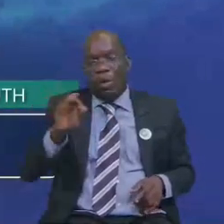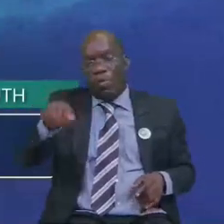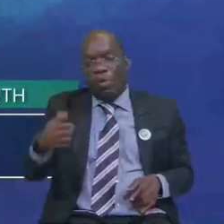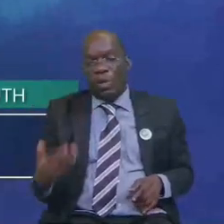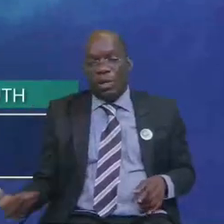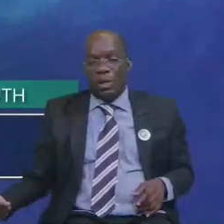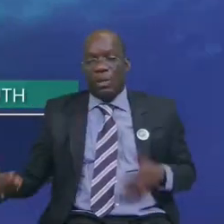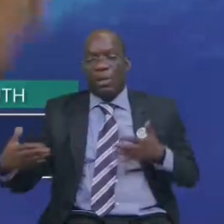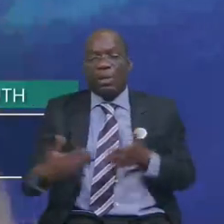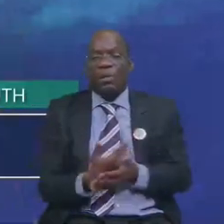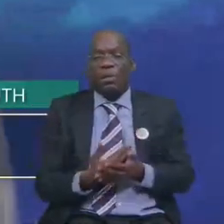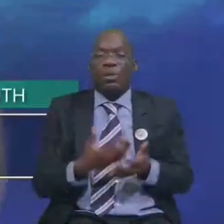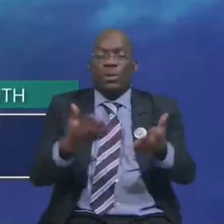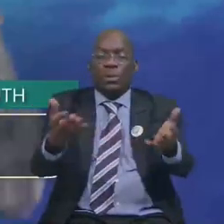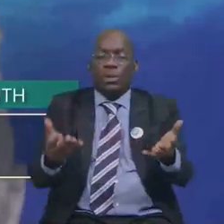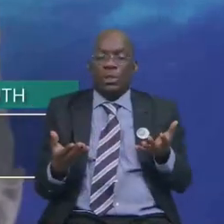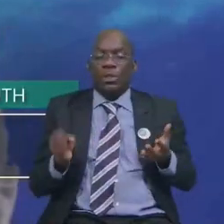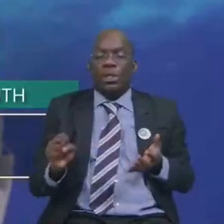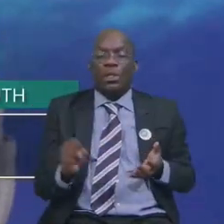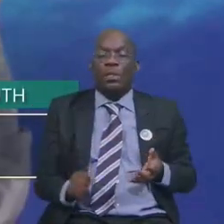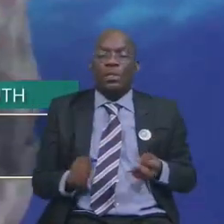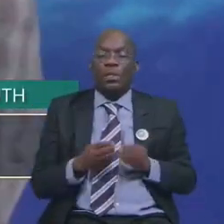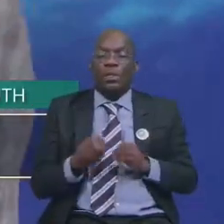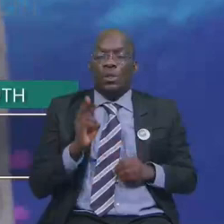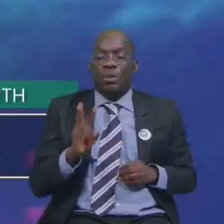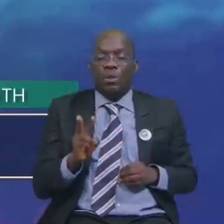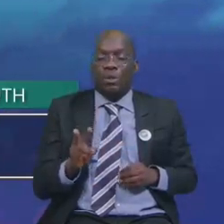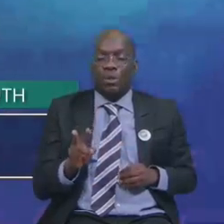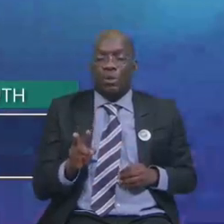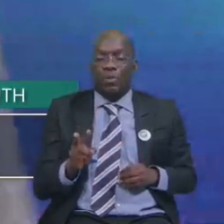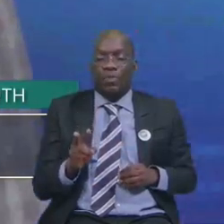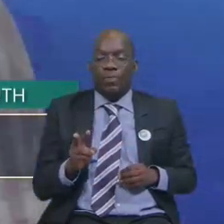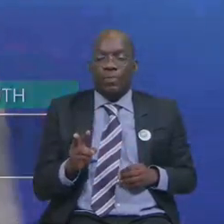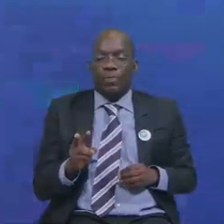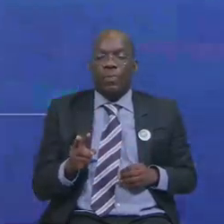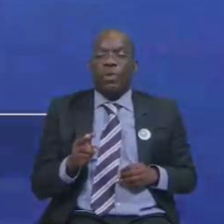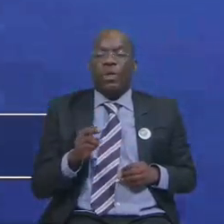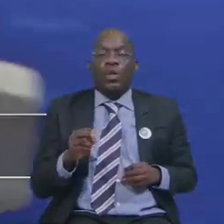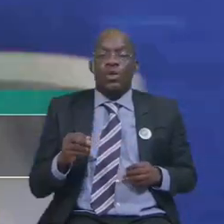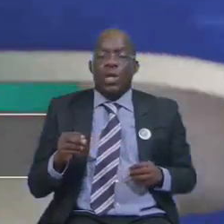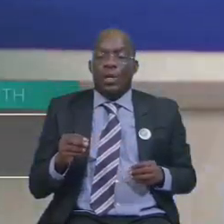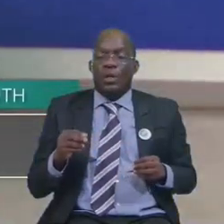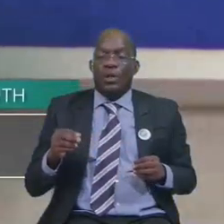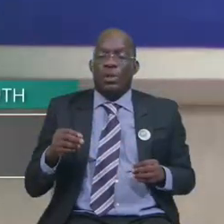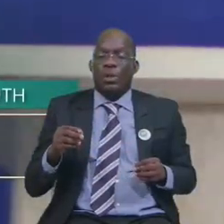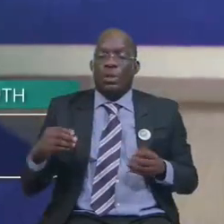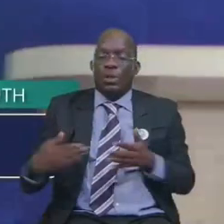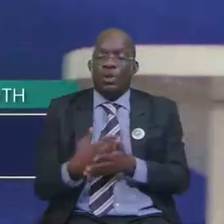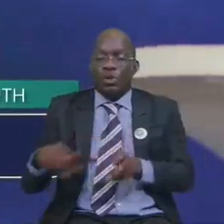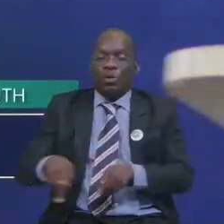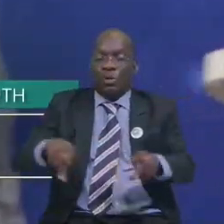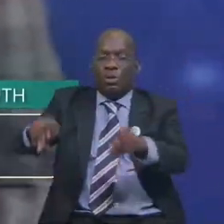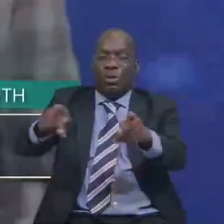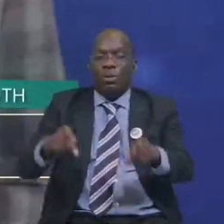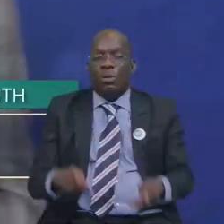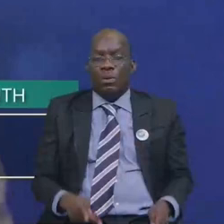désir deuxièmement une nouvelle direction une nouvelle direction vous